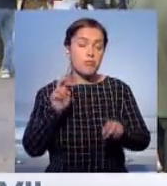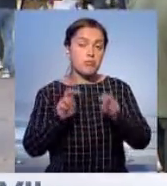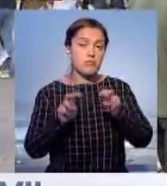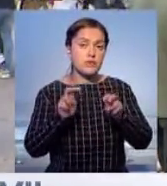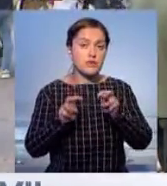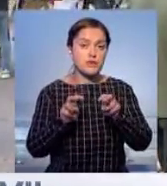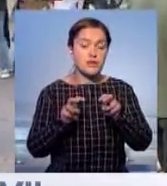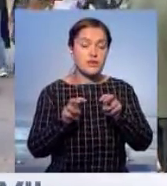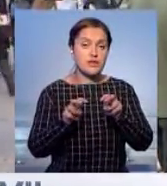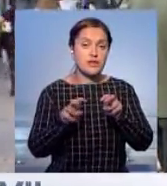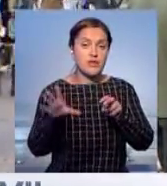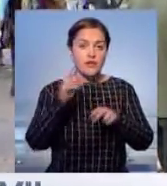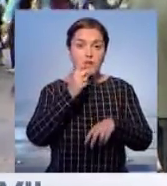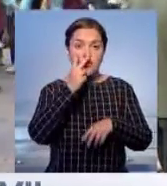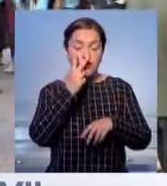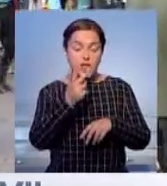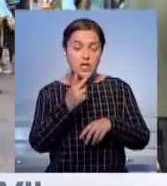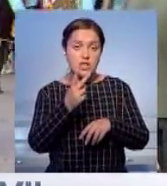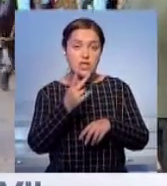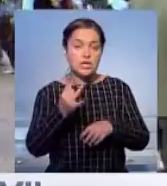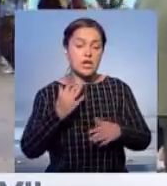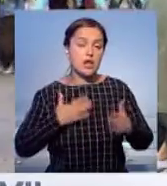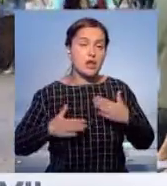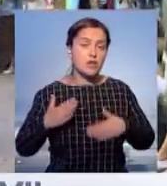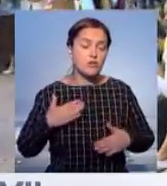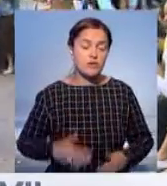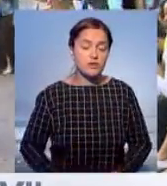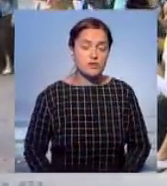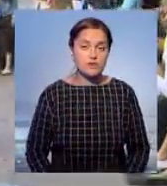очевидно, все видят, смотрят и радуются.